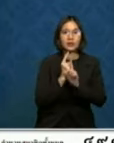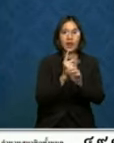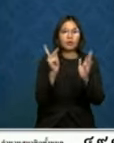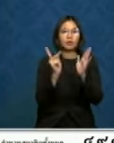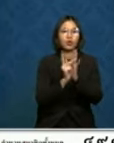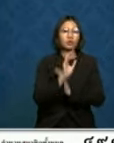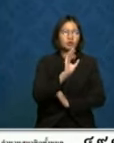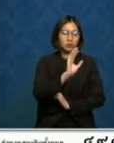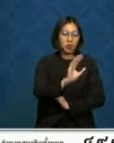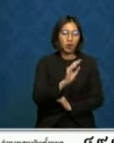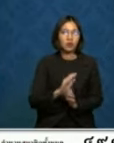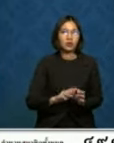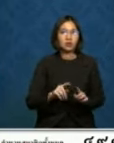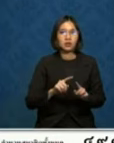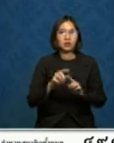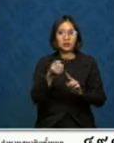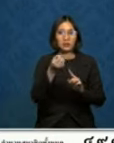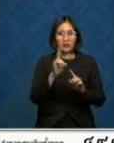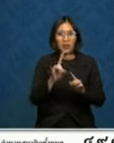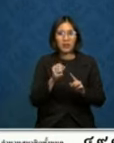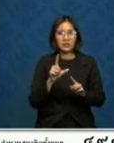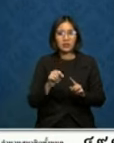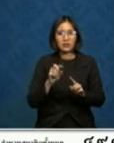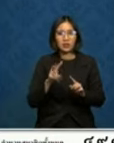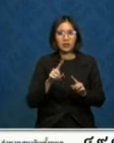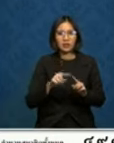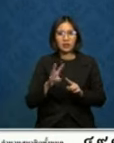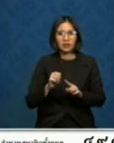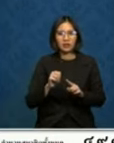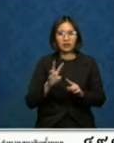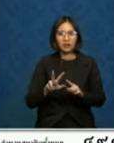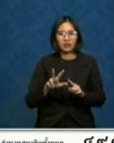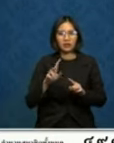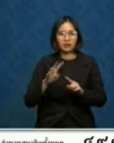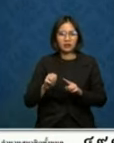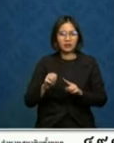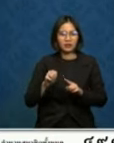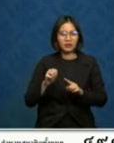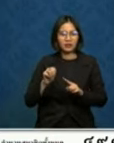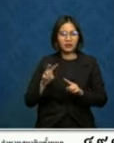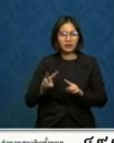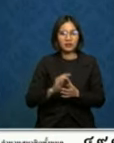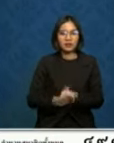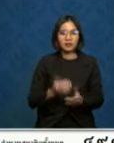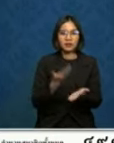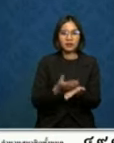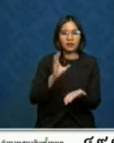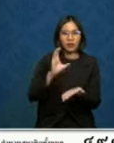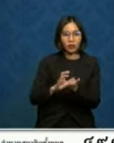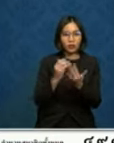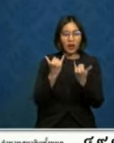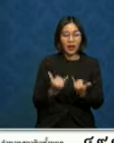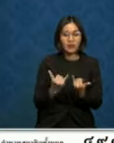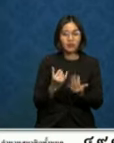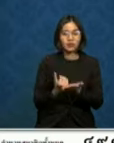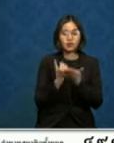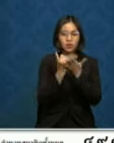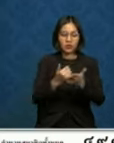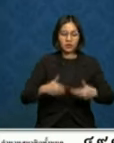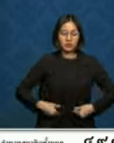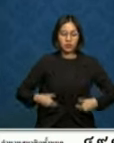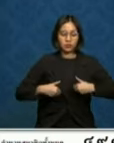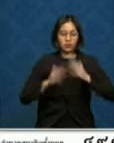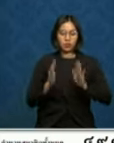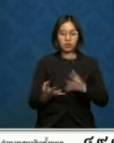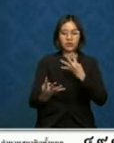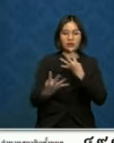ของมันดาร่า18 22 42และ43ค่ะจริงๆแล้วที่ฉันเห็นว่างบประมาณดังกล่าวค่ะท่านประธานสามารถทำให้ชีวิตผู้ต้องขังไม่ว่า